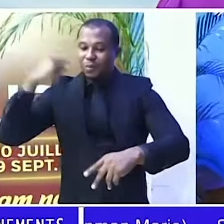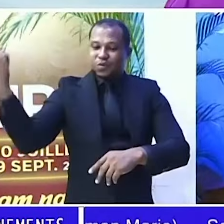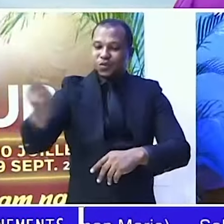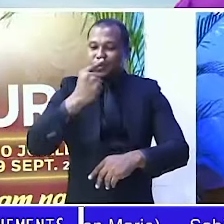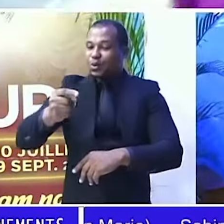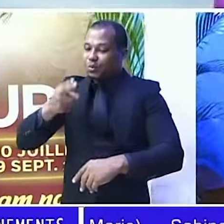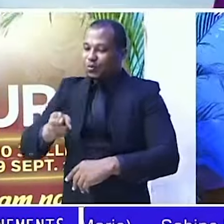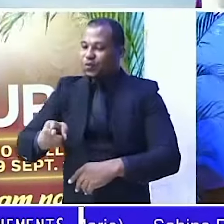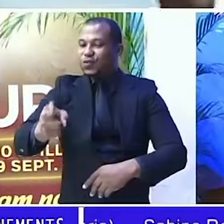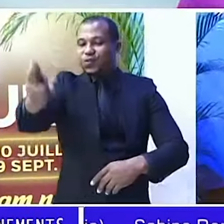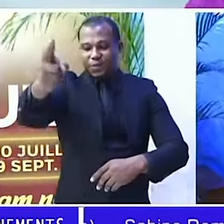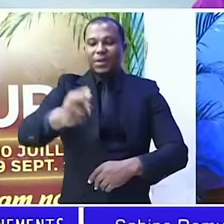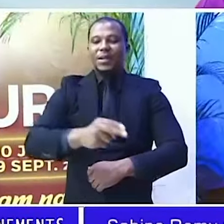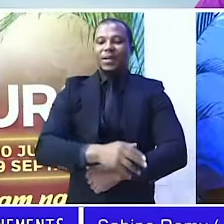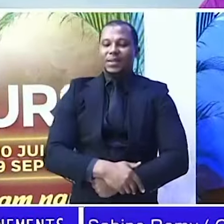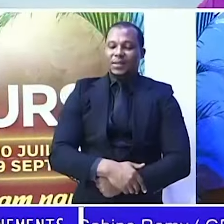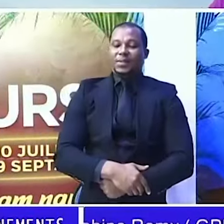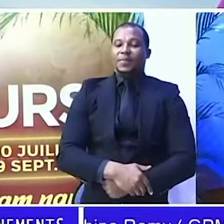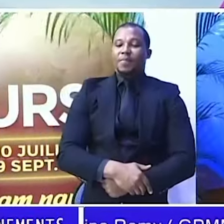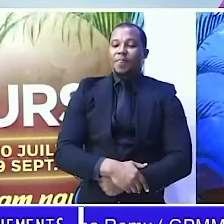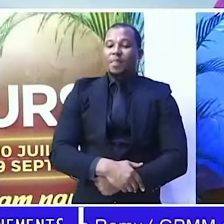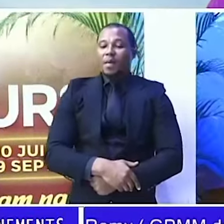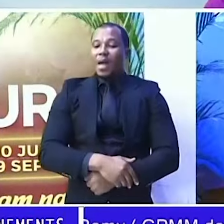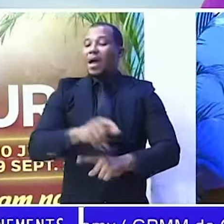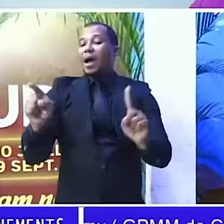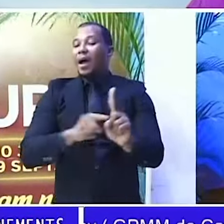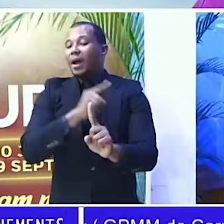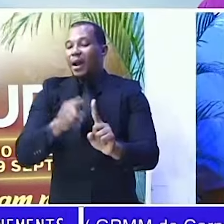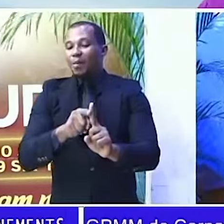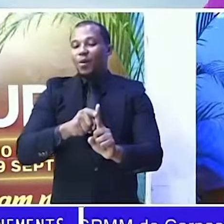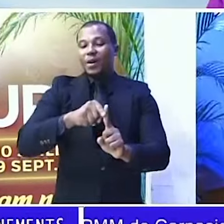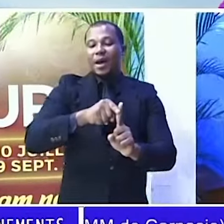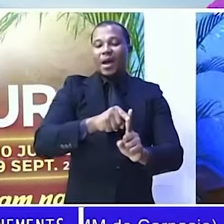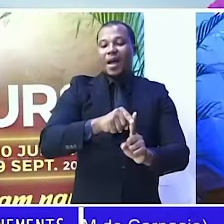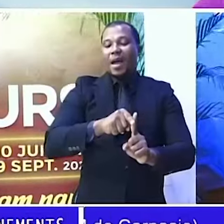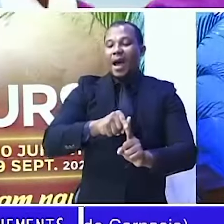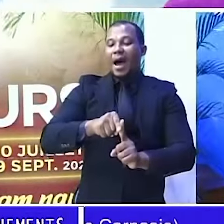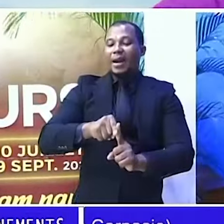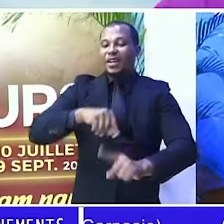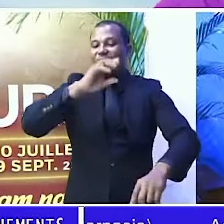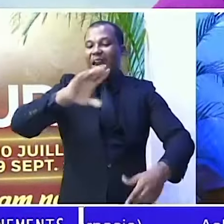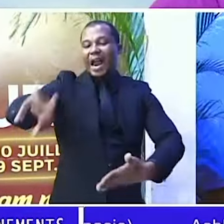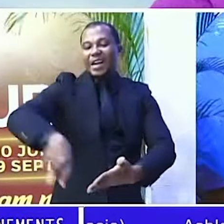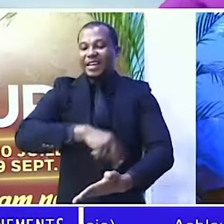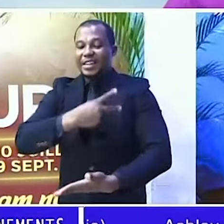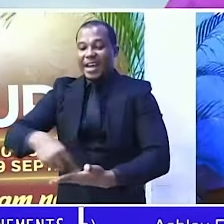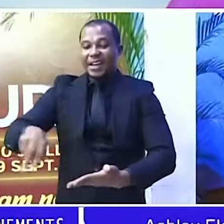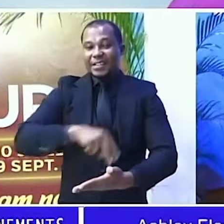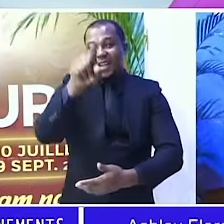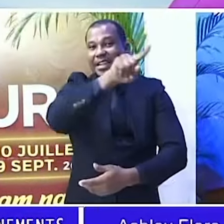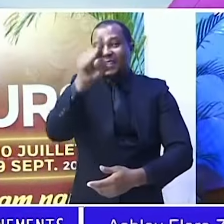à la fini, rare, il y a quand même couru. Et pourtant, les gens qui ont les affaires à jouer, les gens qui ont fait 5 ans de camper la